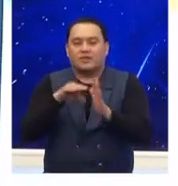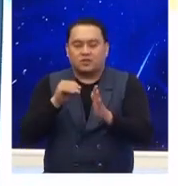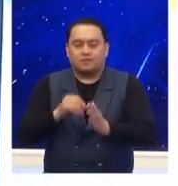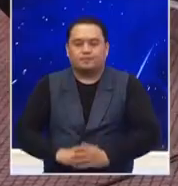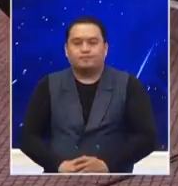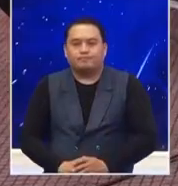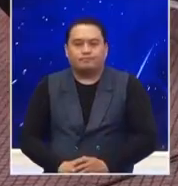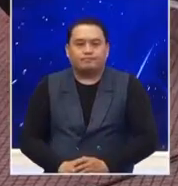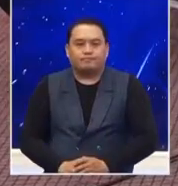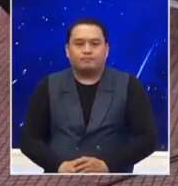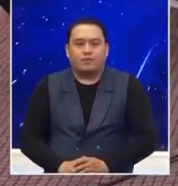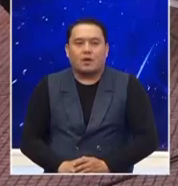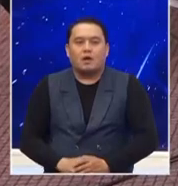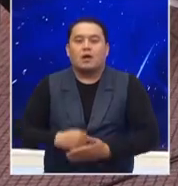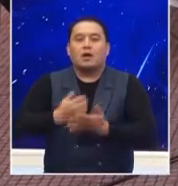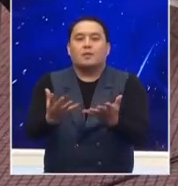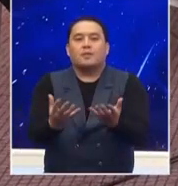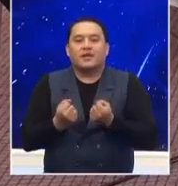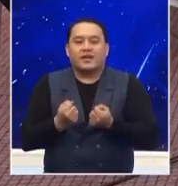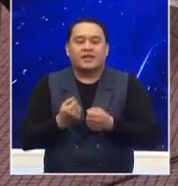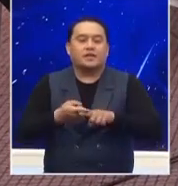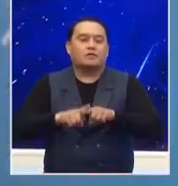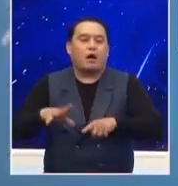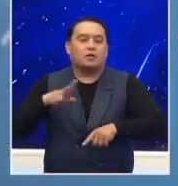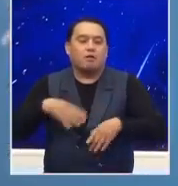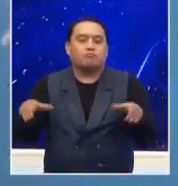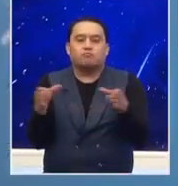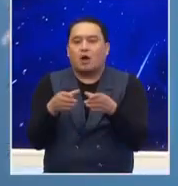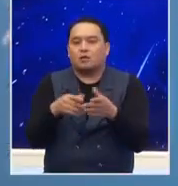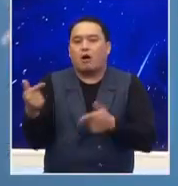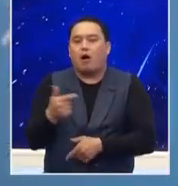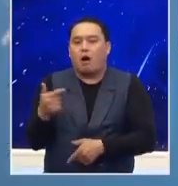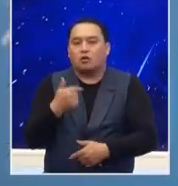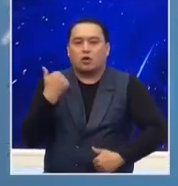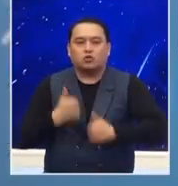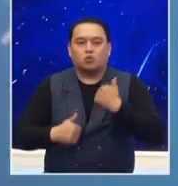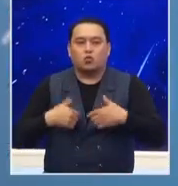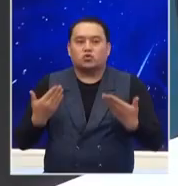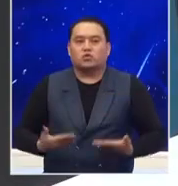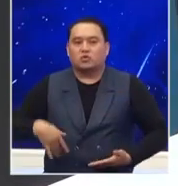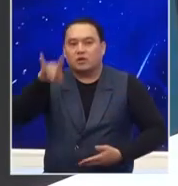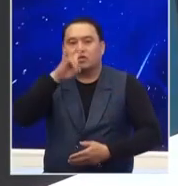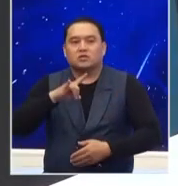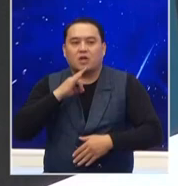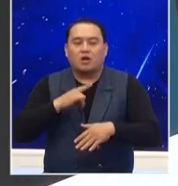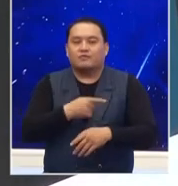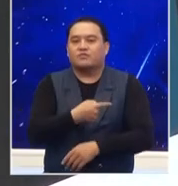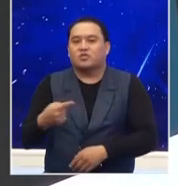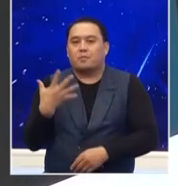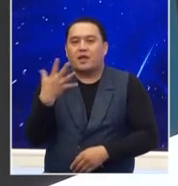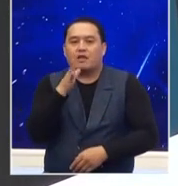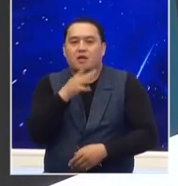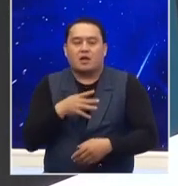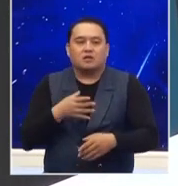общества. Принятая на съезде предвыборная программа партии гарантирует достойную жизнь каждому казахстанцу. В течение 5 лет